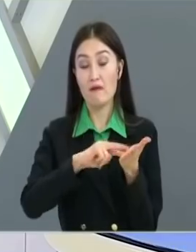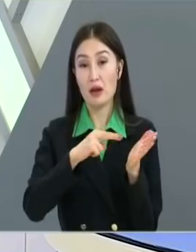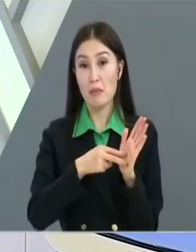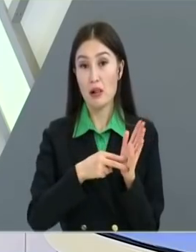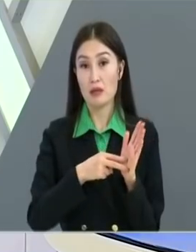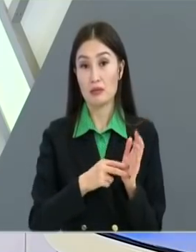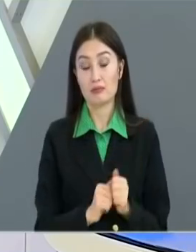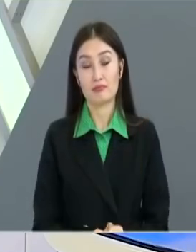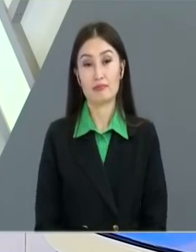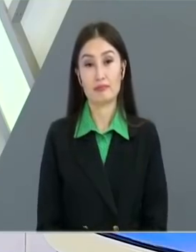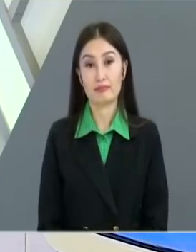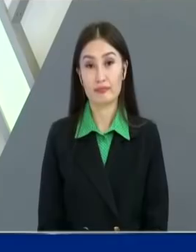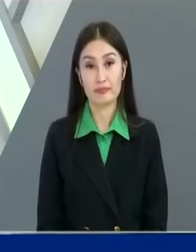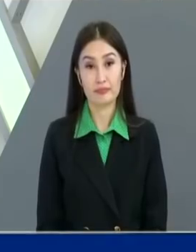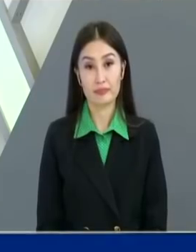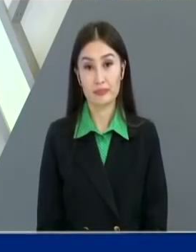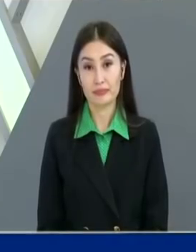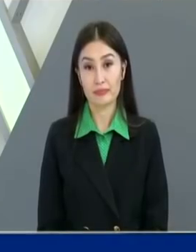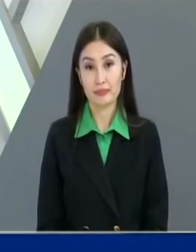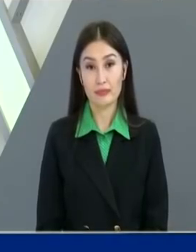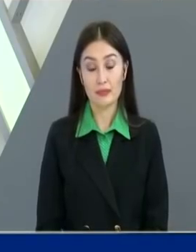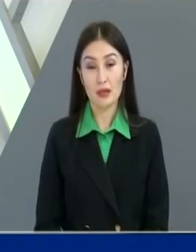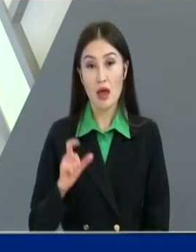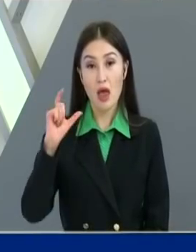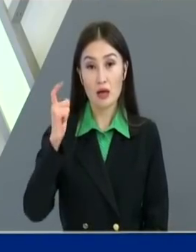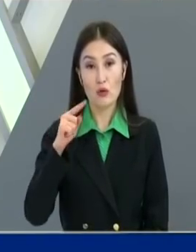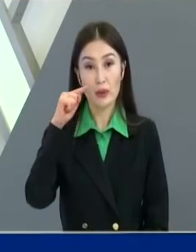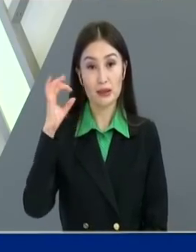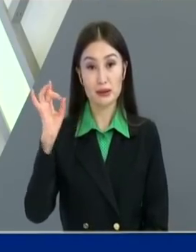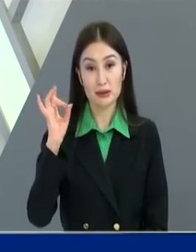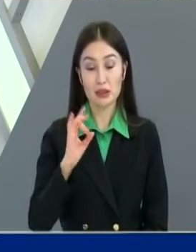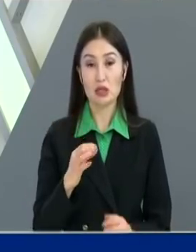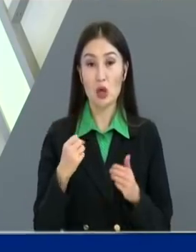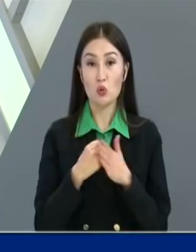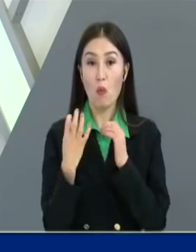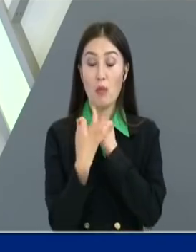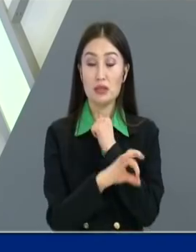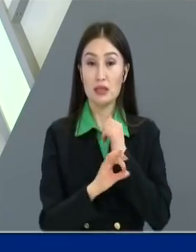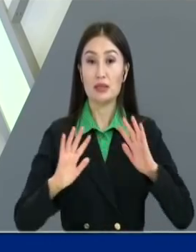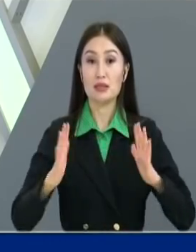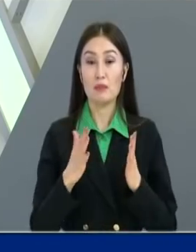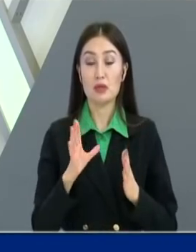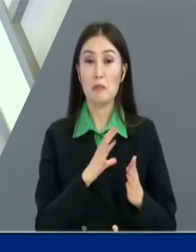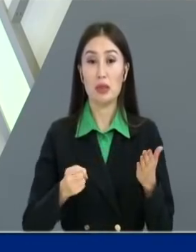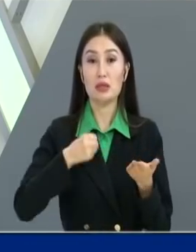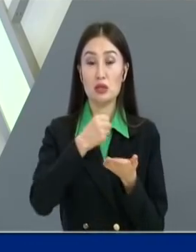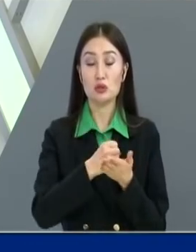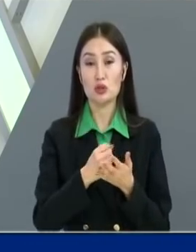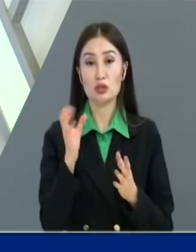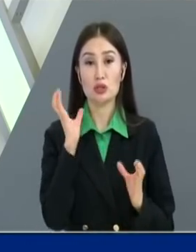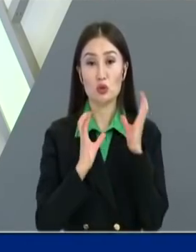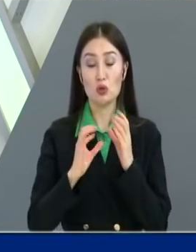ситуации. В экономике Кыргызстана и до последних политических событий был нанесен серьезный удар. По